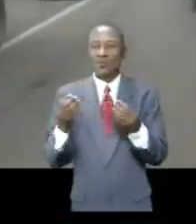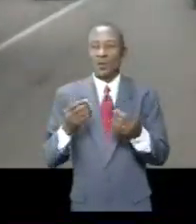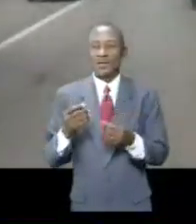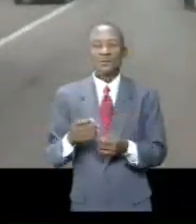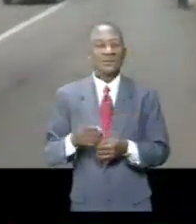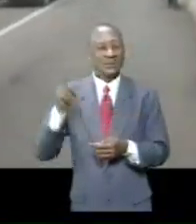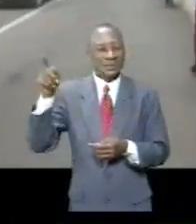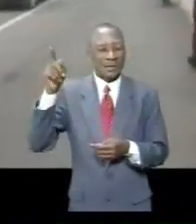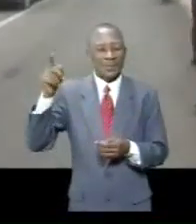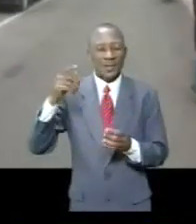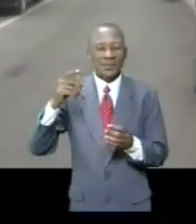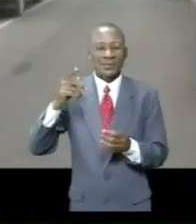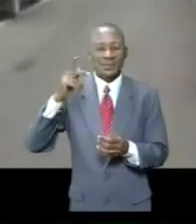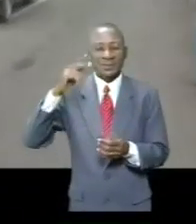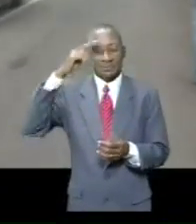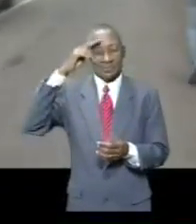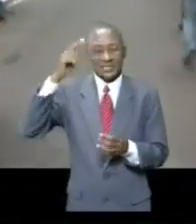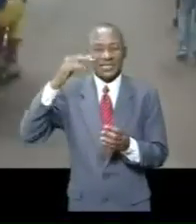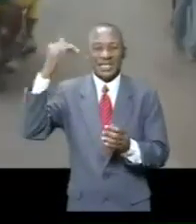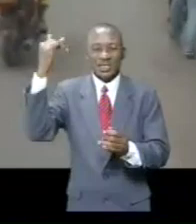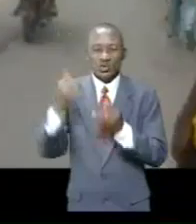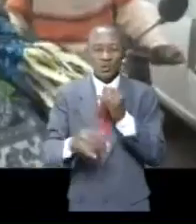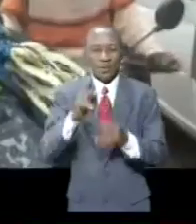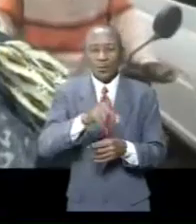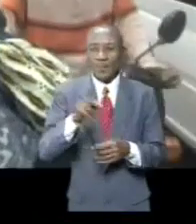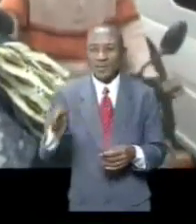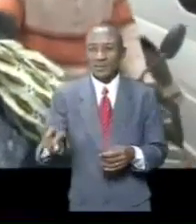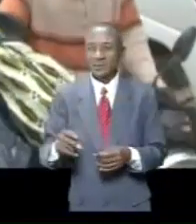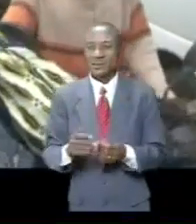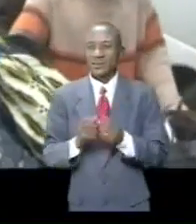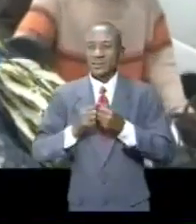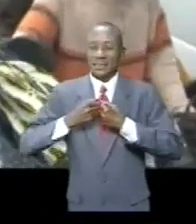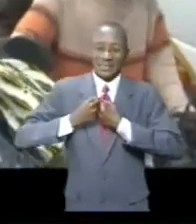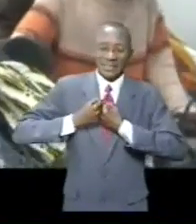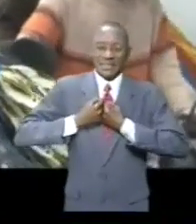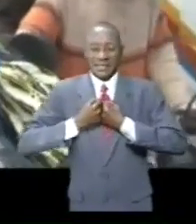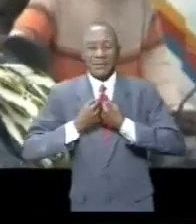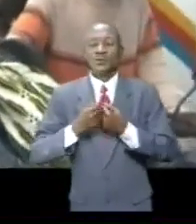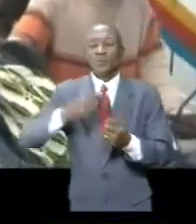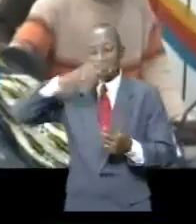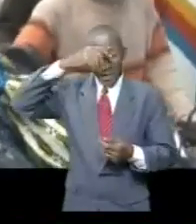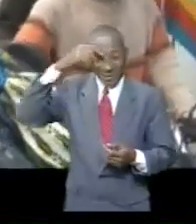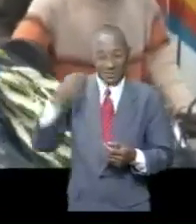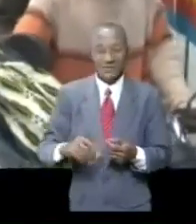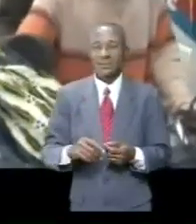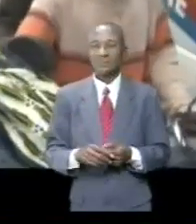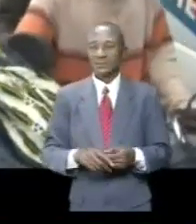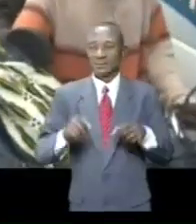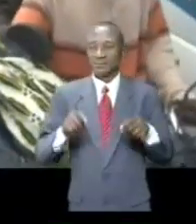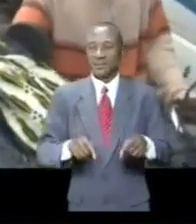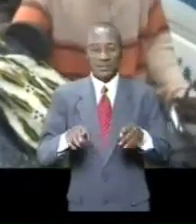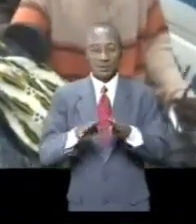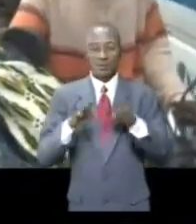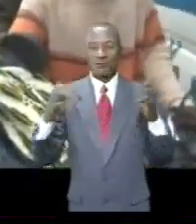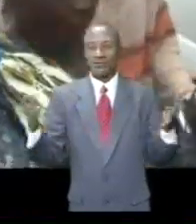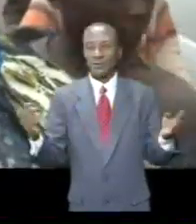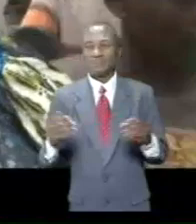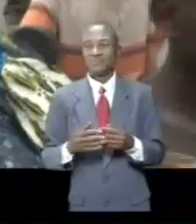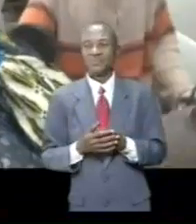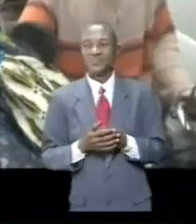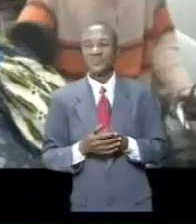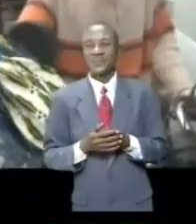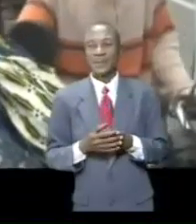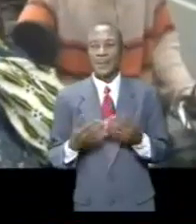observés pendant les heures de pointe au niveau de ces carrefours. Moi, je dis de la sécurité routière. Chose étonnante que nous voyons ici,